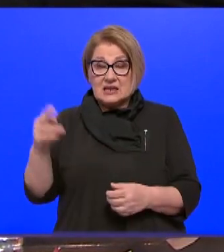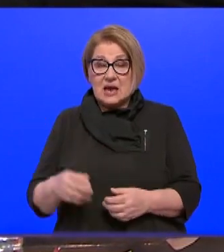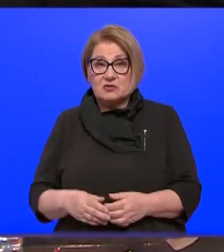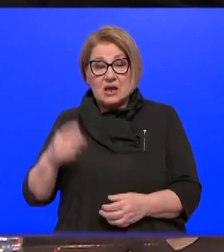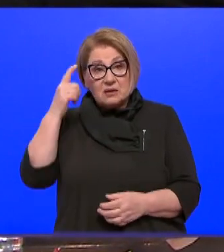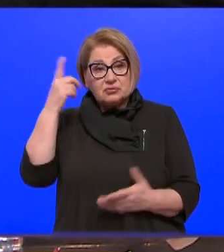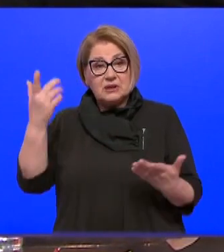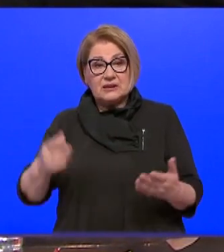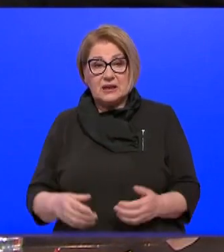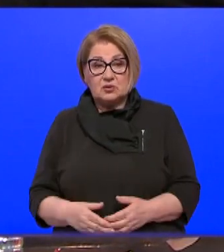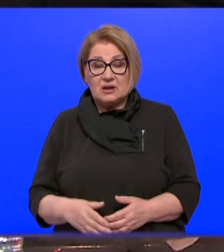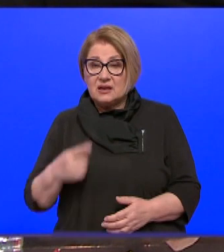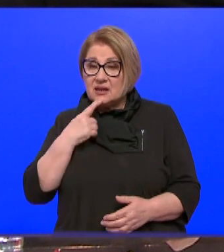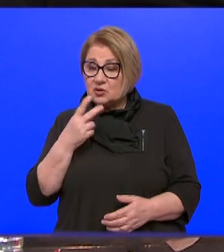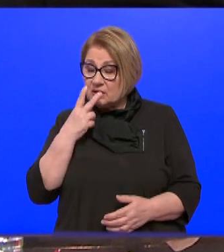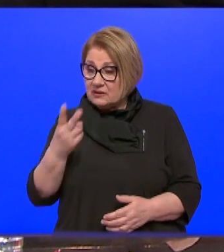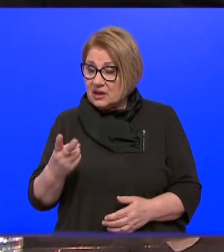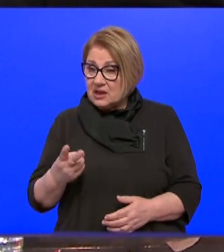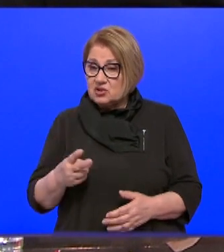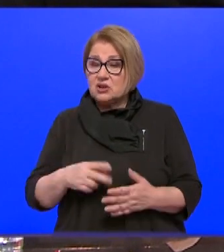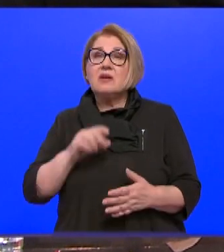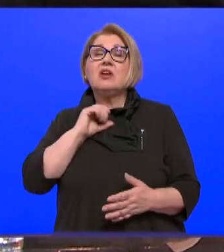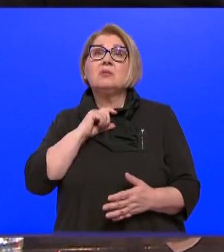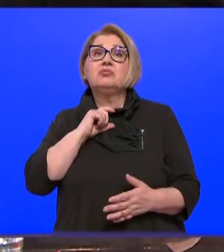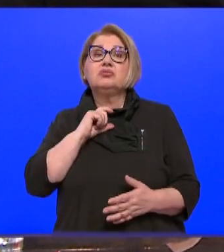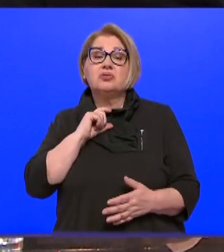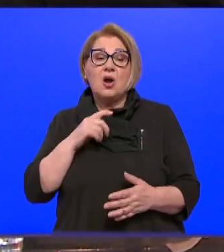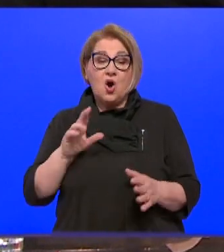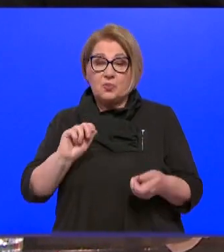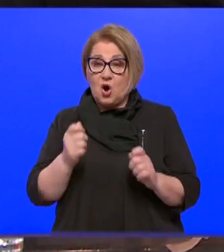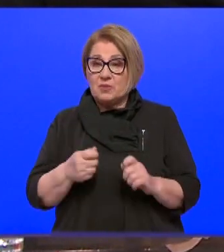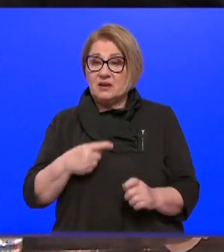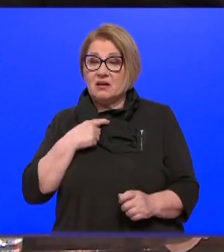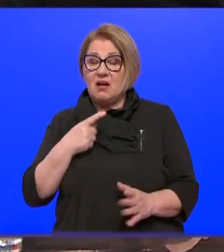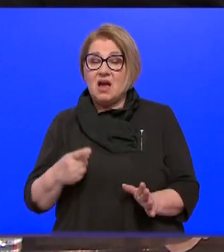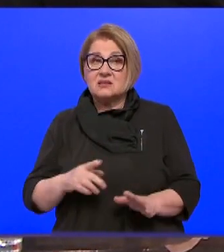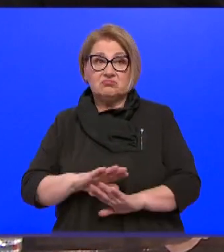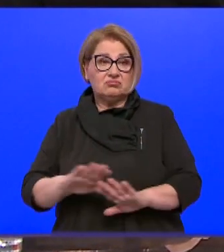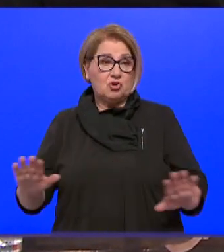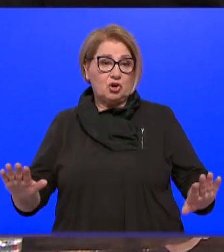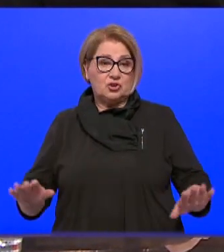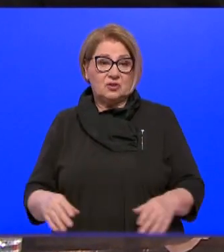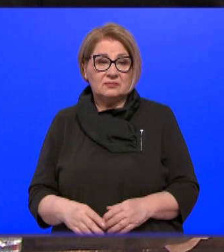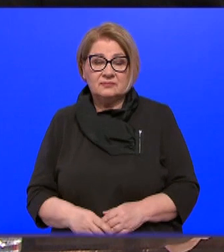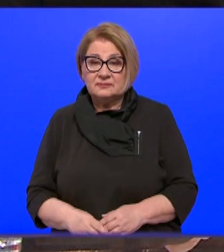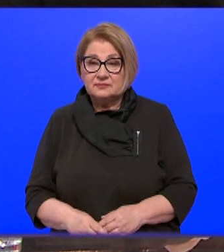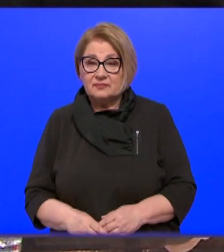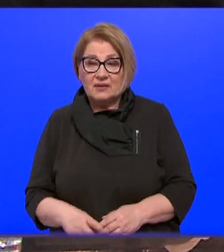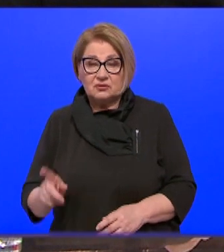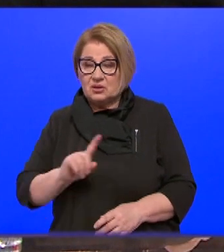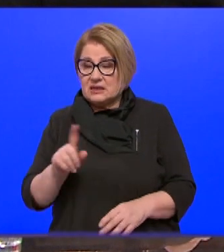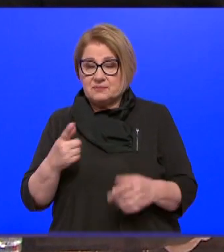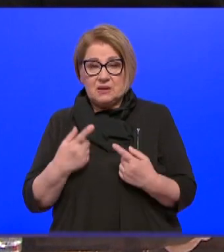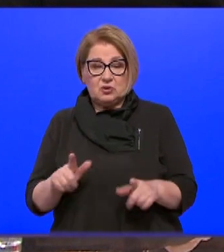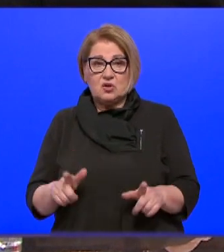intelektualac. Nitko ne zagrebe površinu. Čim vidi traheostomu, promijenjen glas, odnosno govor, tu se stavlja jedna zavjesa i maska. Mi to ne smijemo